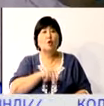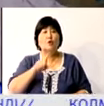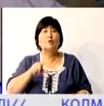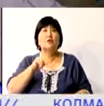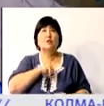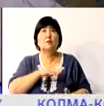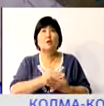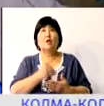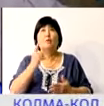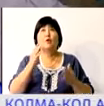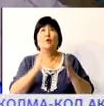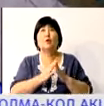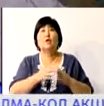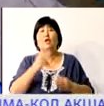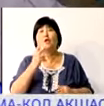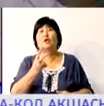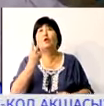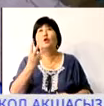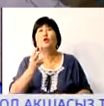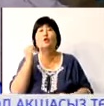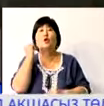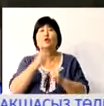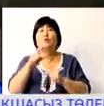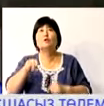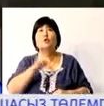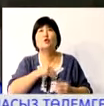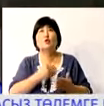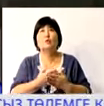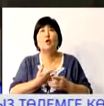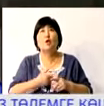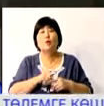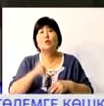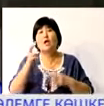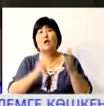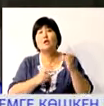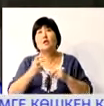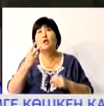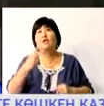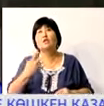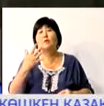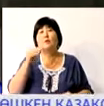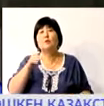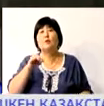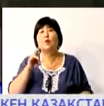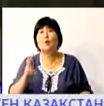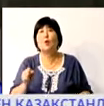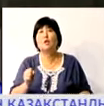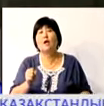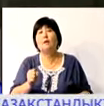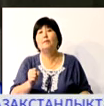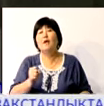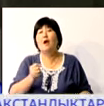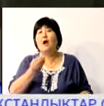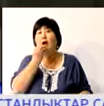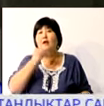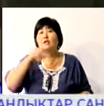болса, бір үйден 2 жұмысшыға дейін жұмыс жасайды қазір. Осы завод бойынша 25 мың тонны ас сүтін шығаратын